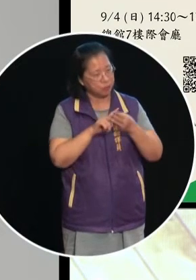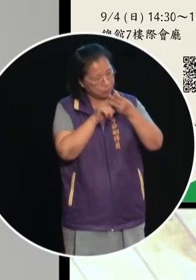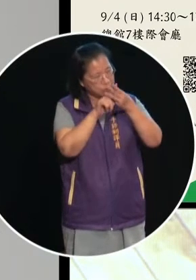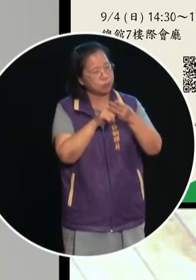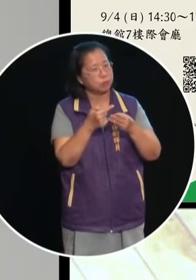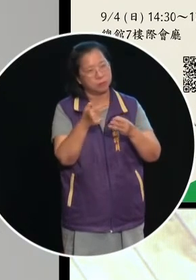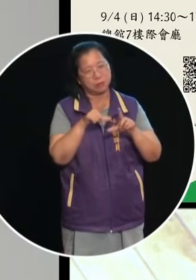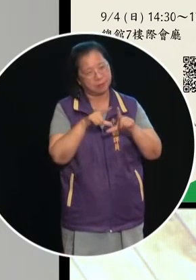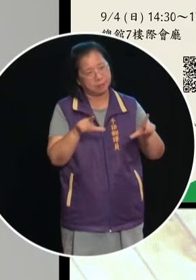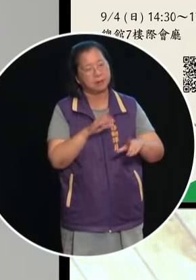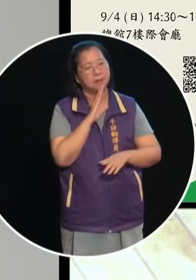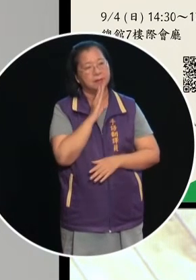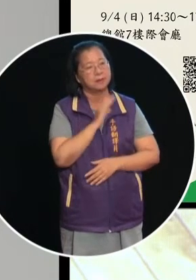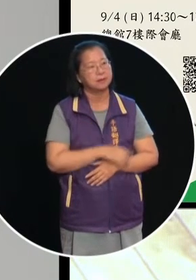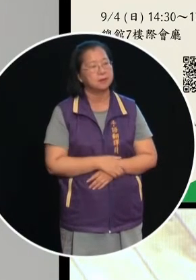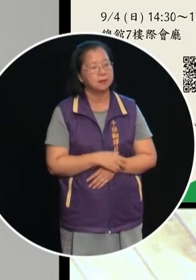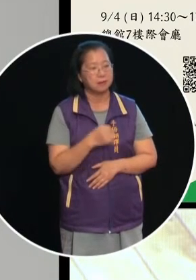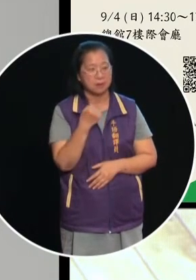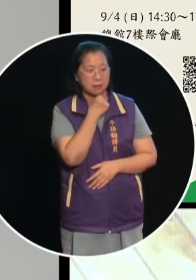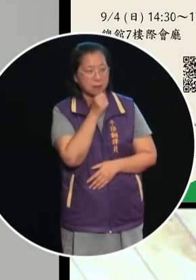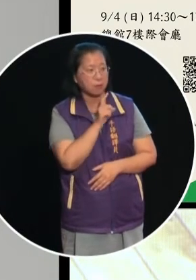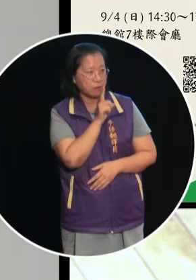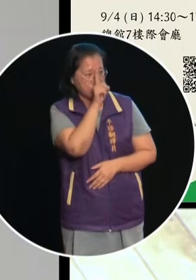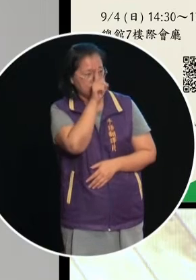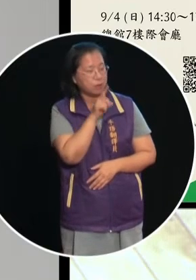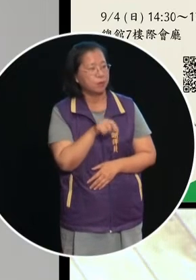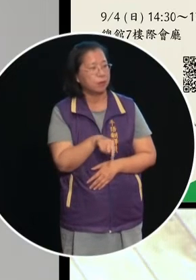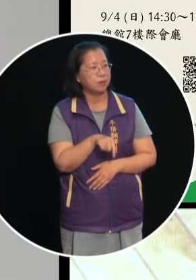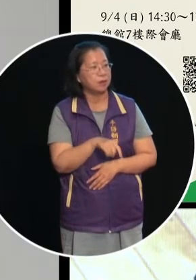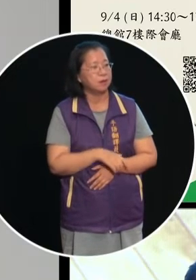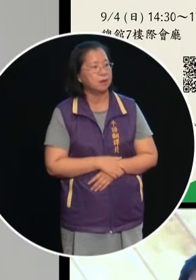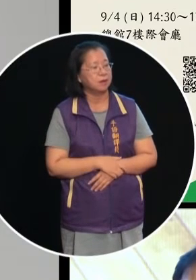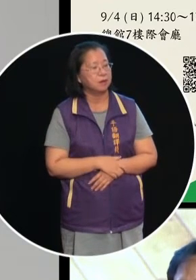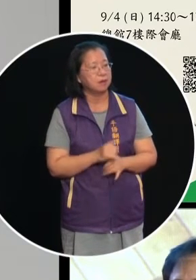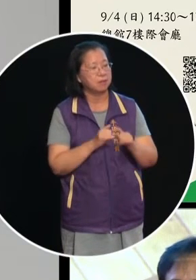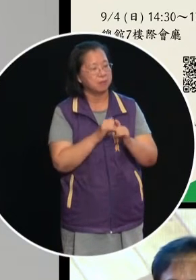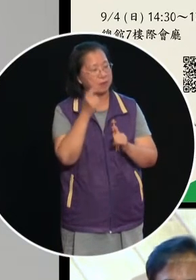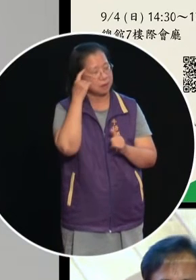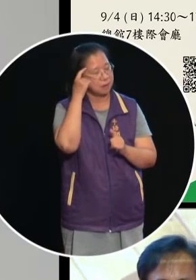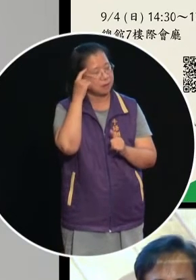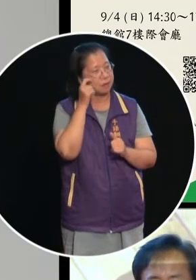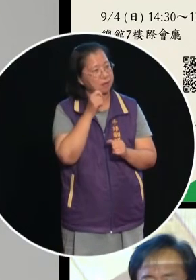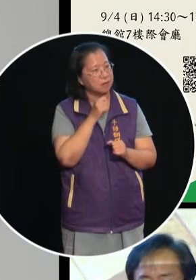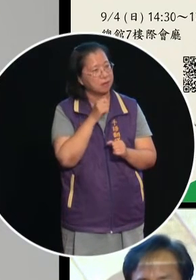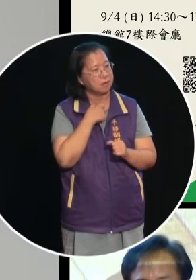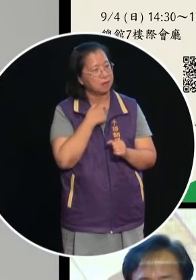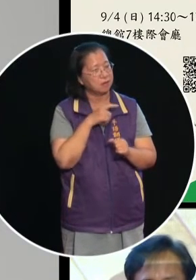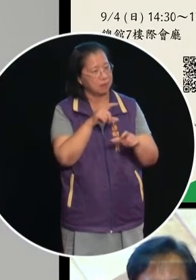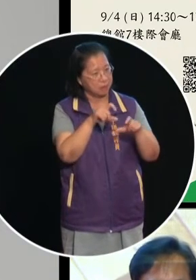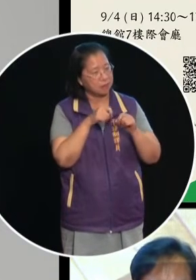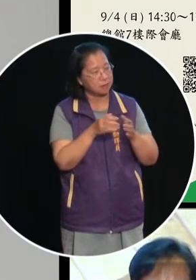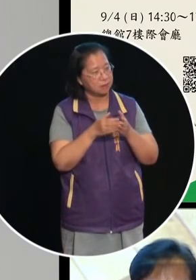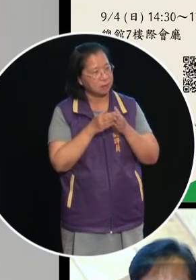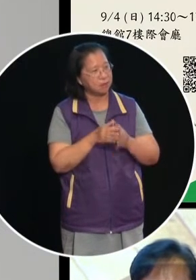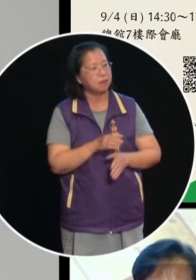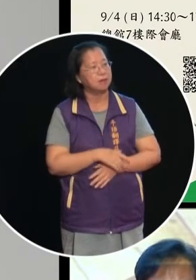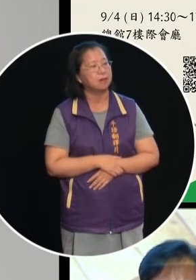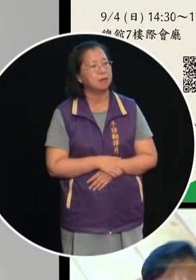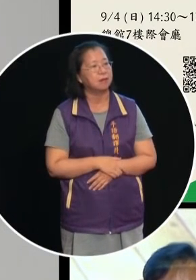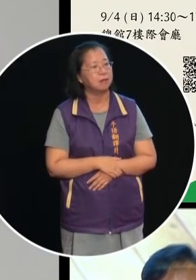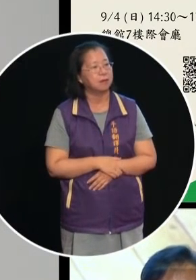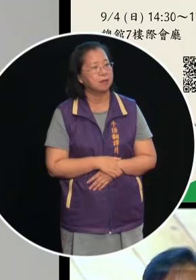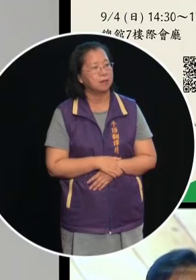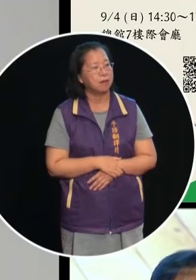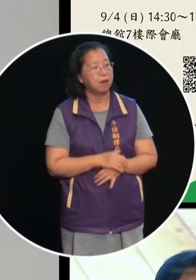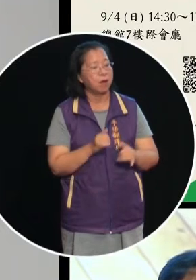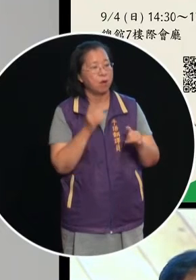大，所以是台湾方面尽量展开退路的民意工作。已经没有做过没有做这种